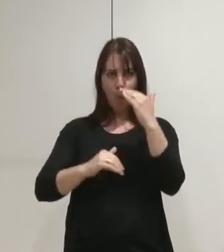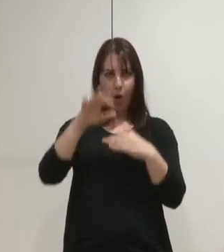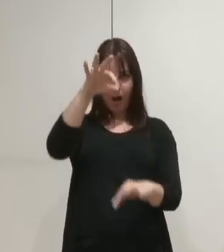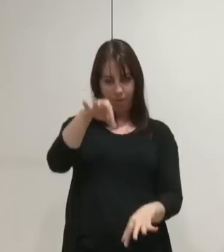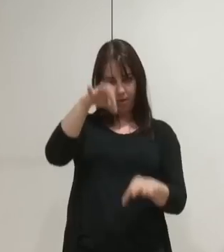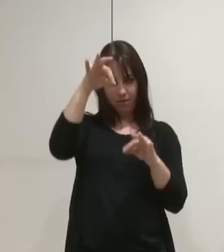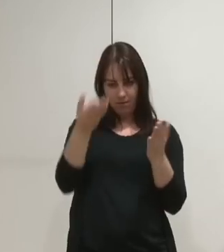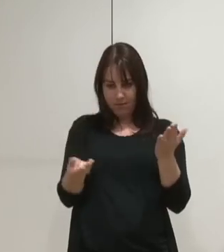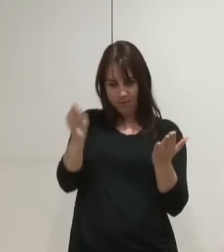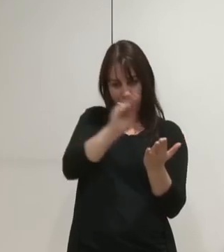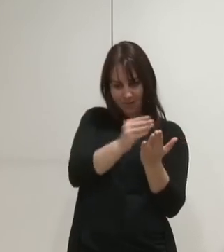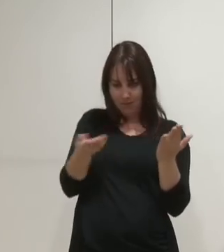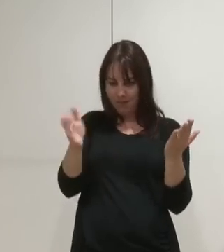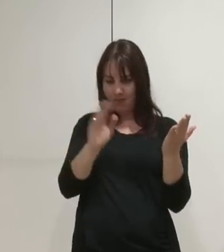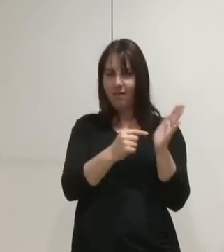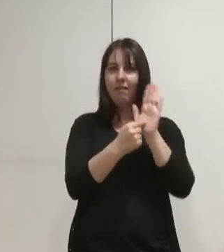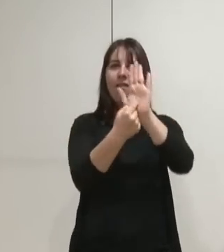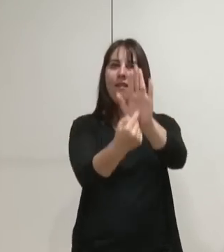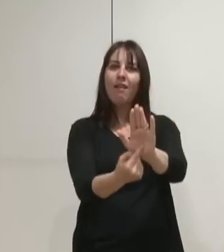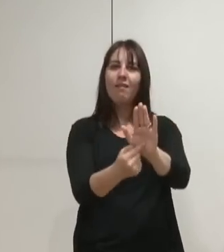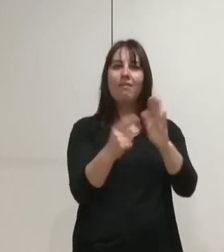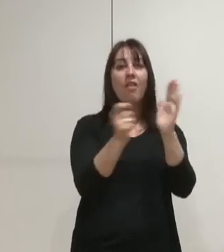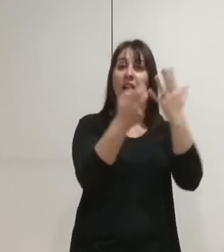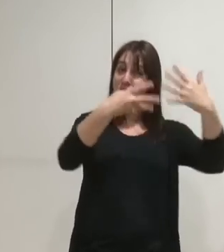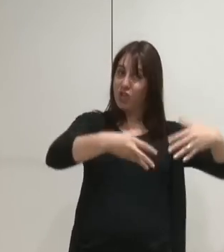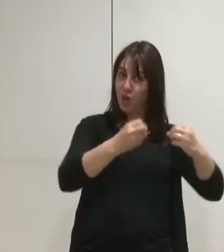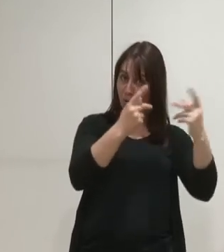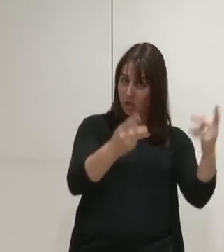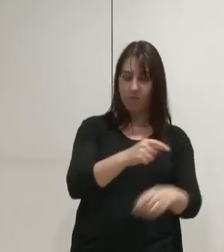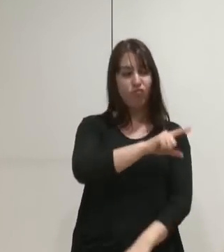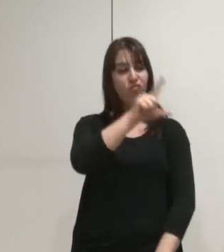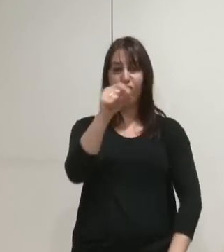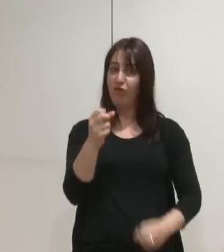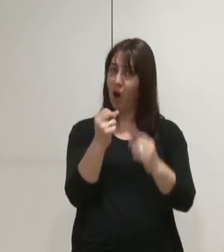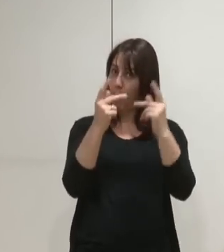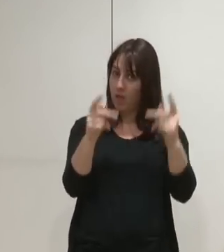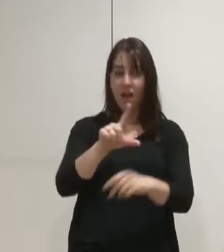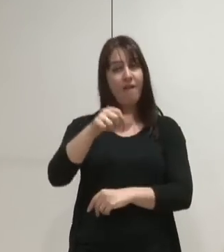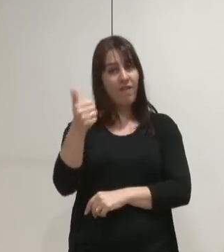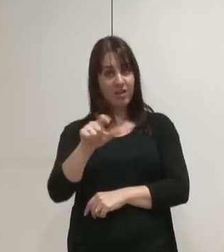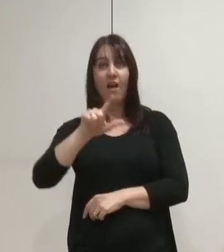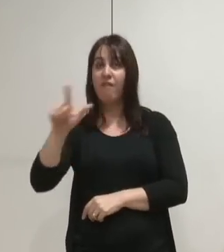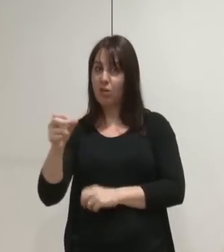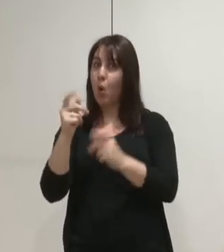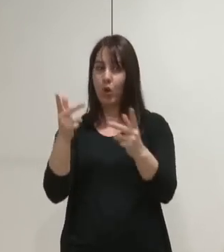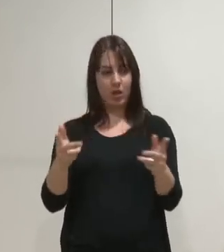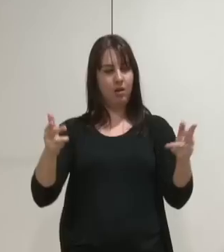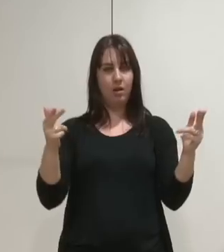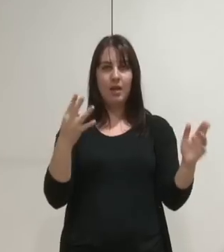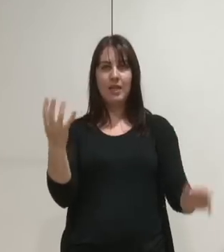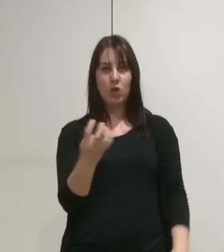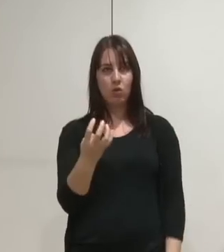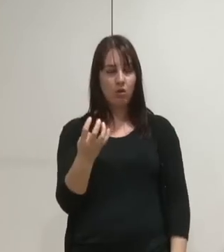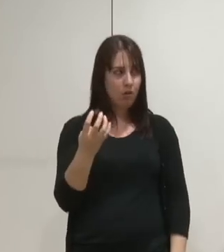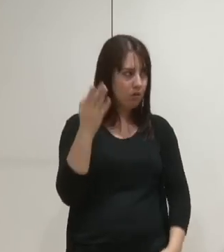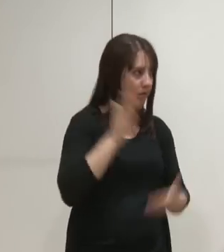programme et bien il y a un programme pour le 19 pour le 20 pour le 21 et pour le 22 et c'est terminé